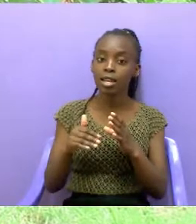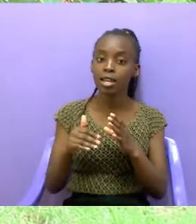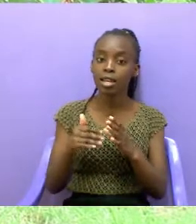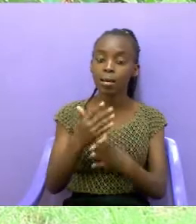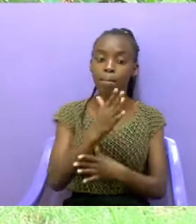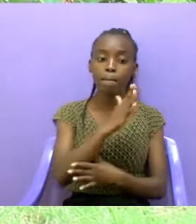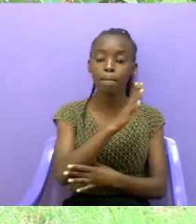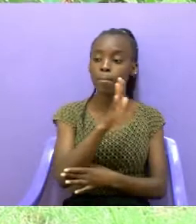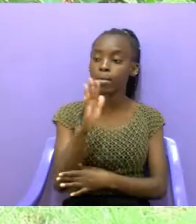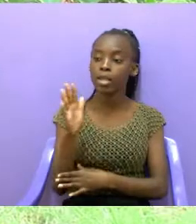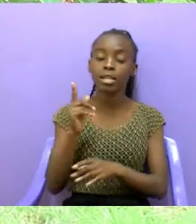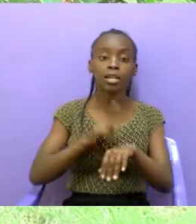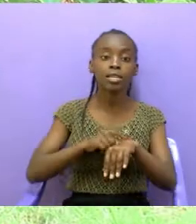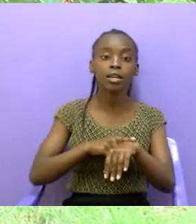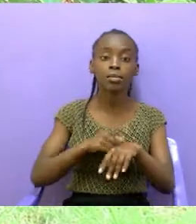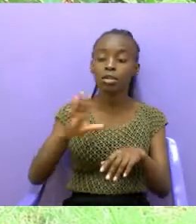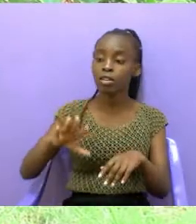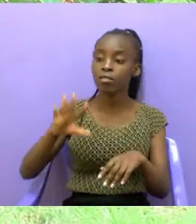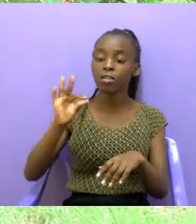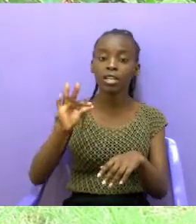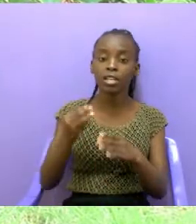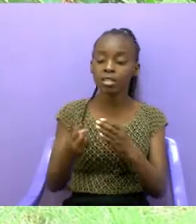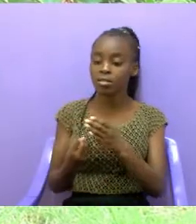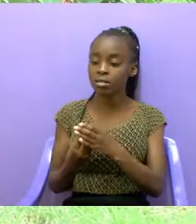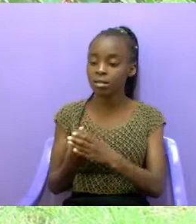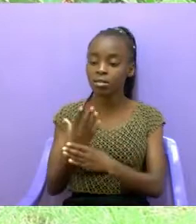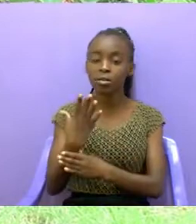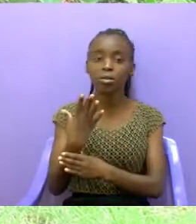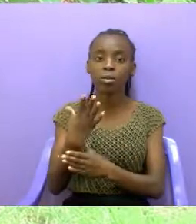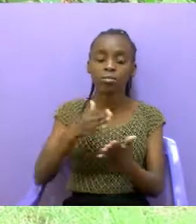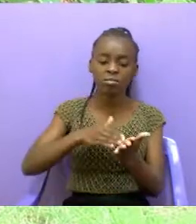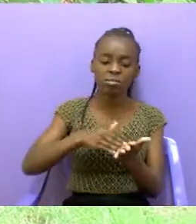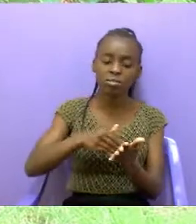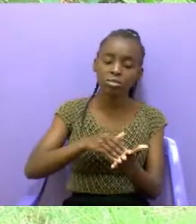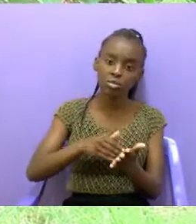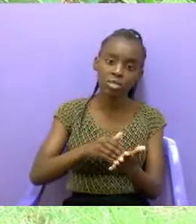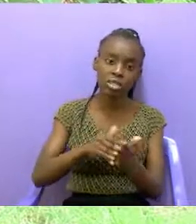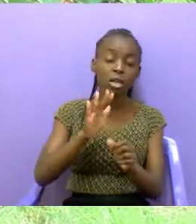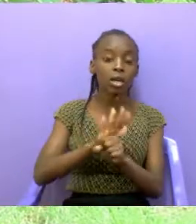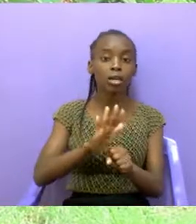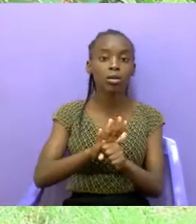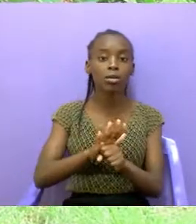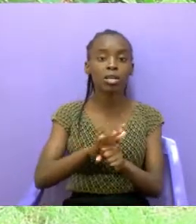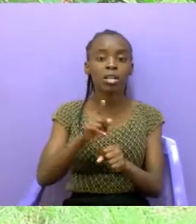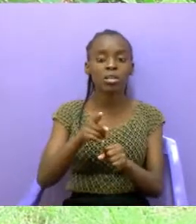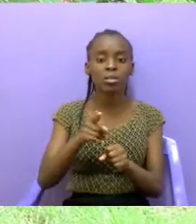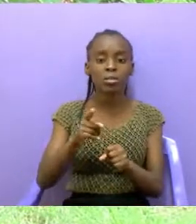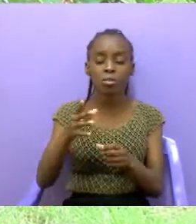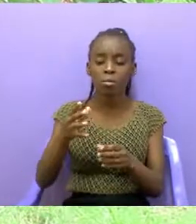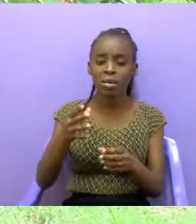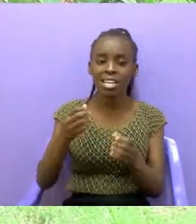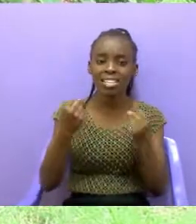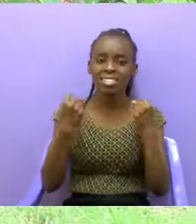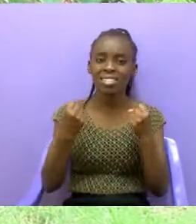ndio zimechipuka, zinakaa dhaifu sana. Hauwezi tumia nguvu nyingi kuziondoa kwenye mchanga, kuzingoa. Lakini